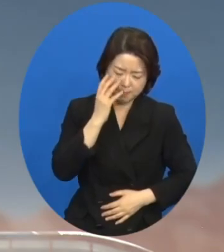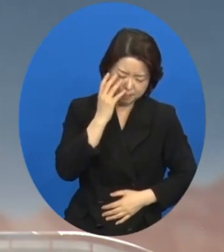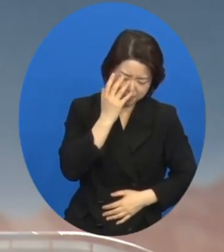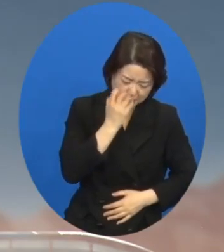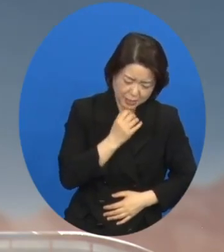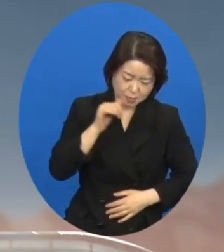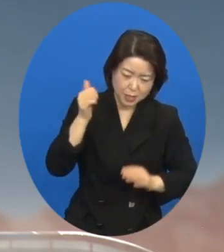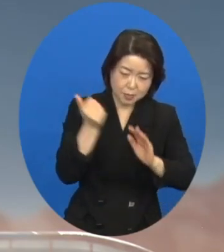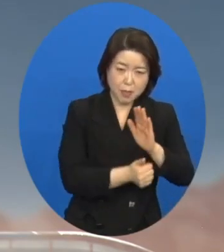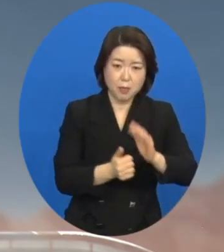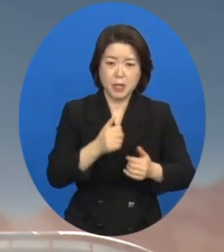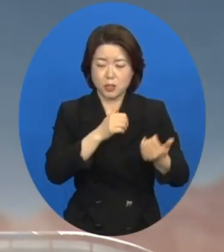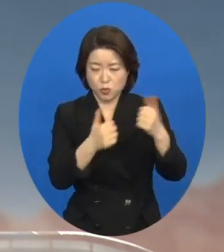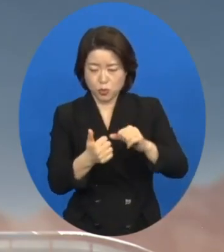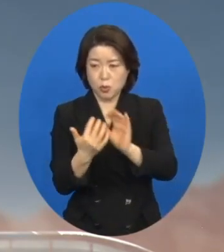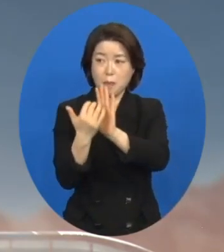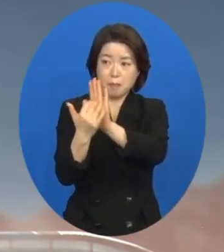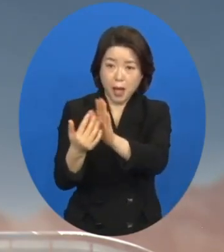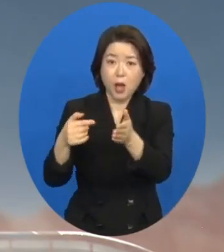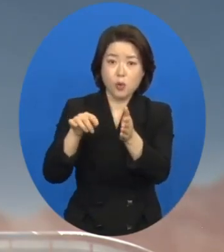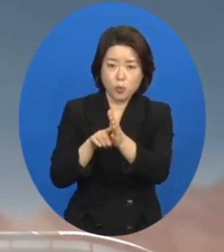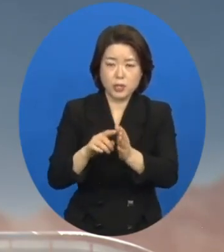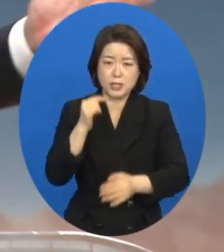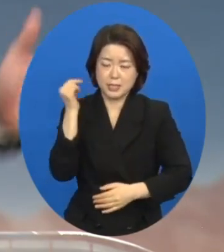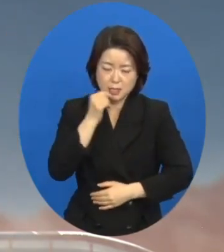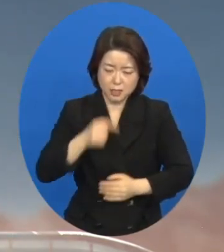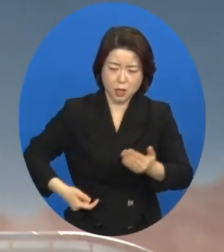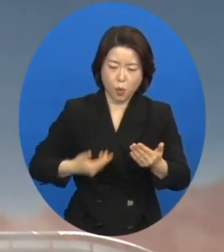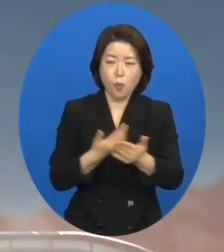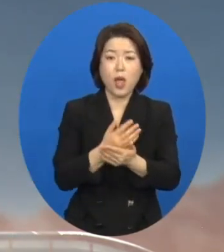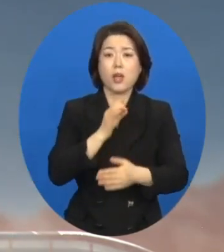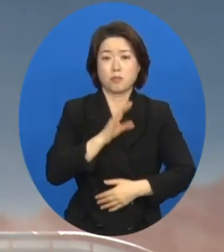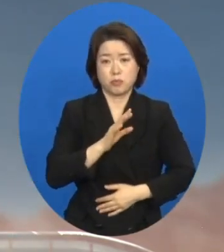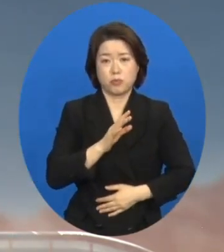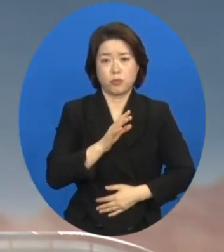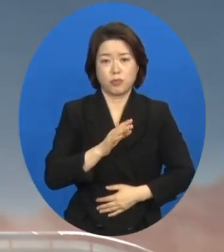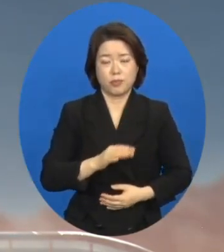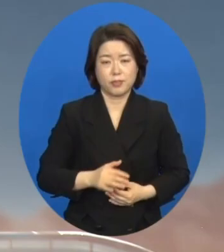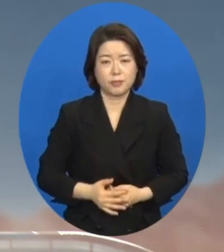패배와 죽음을 방지하고 막으려면 철저한 회개밖에 없다는 거예요.